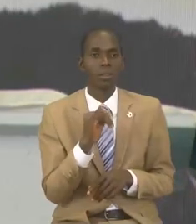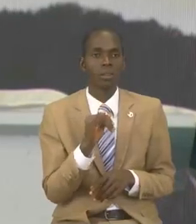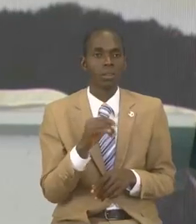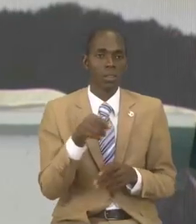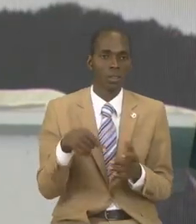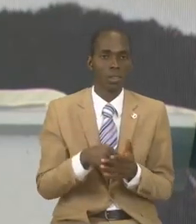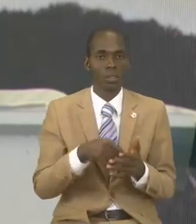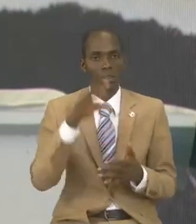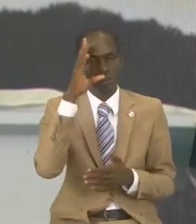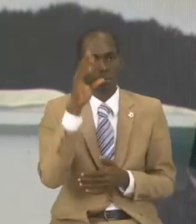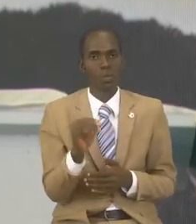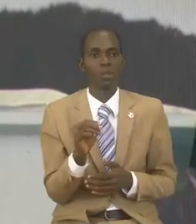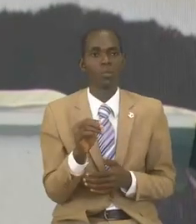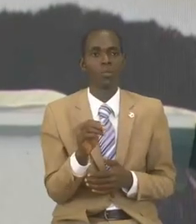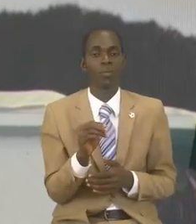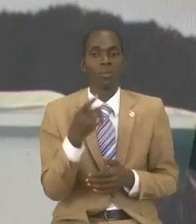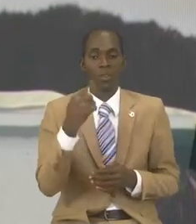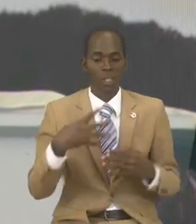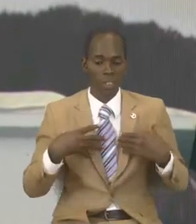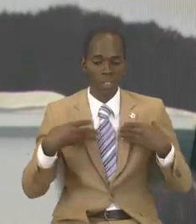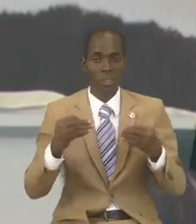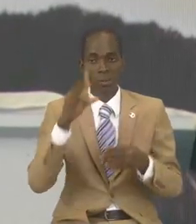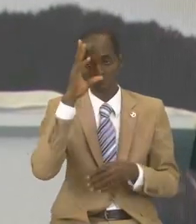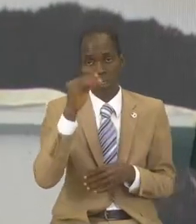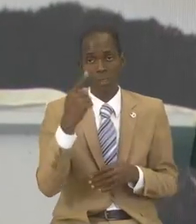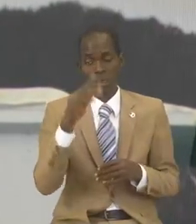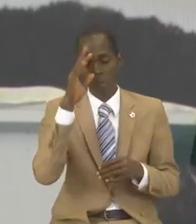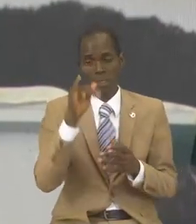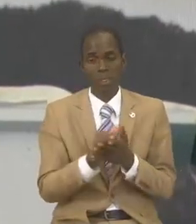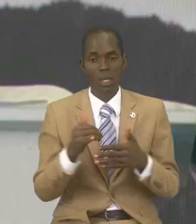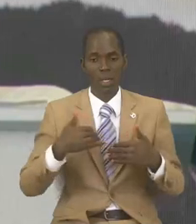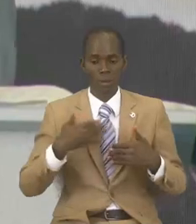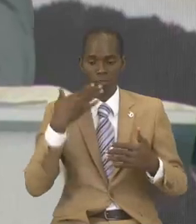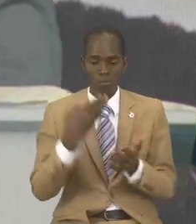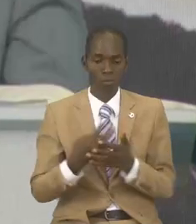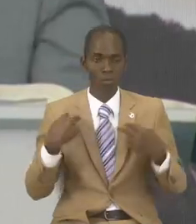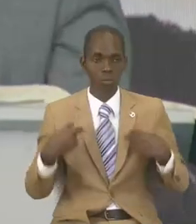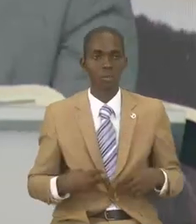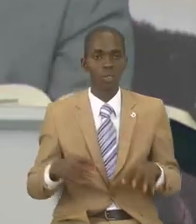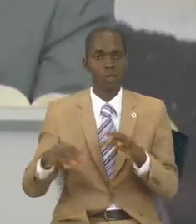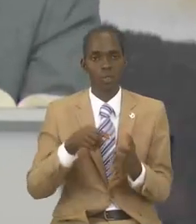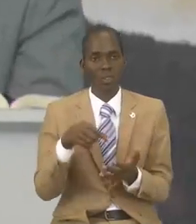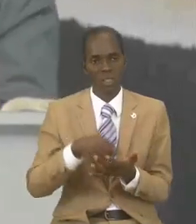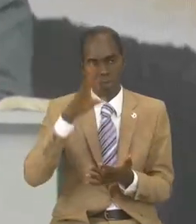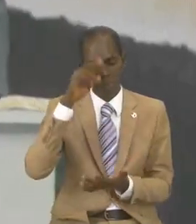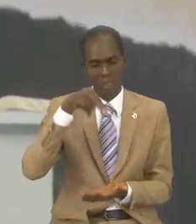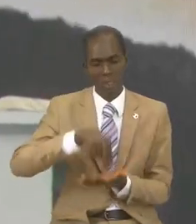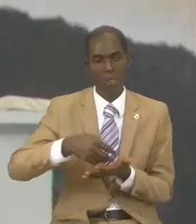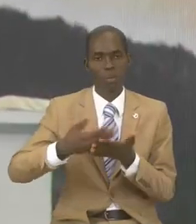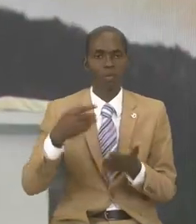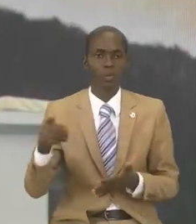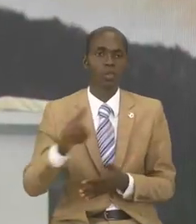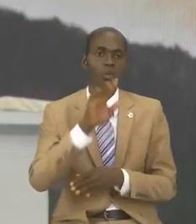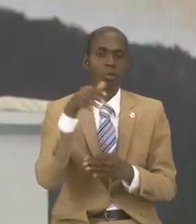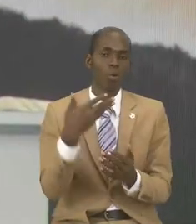pleine santé, cet homme guéri. L'homme qui avait la bonne santé que cet homme se présente en pleine santé